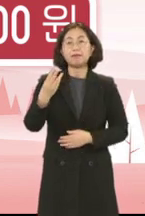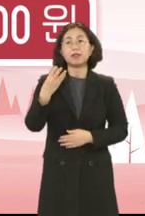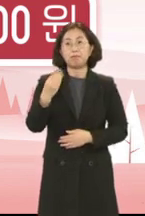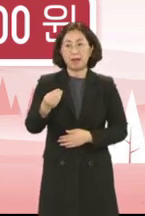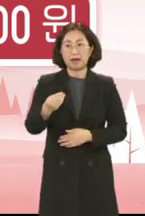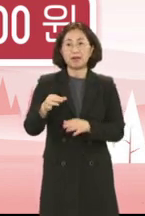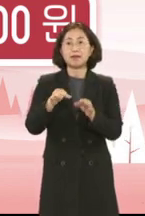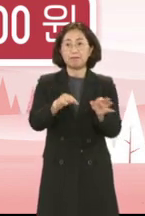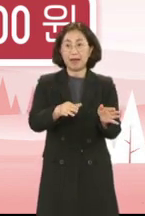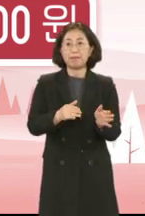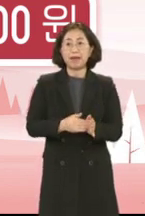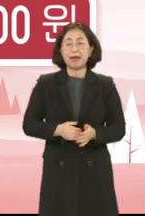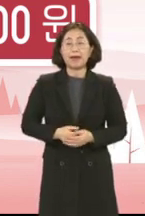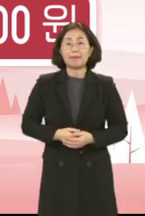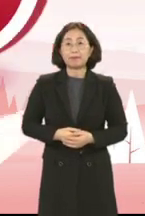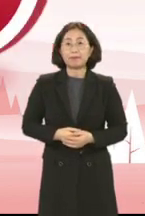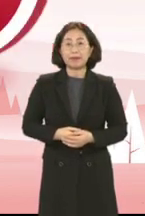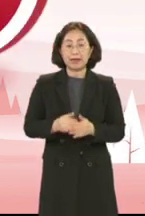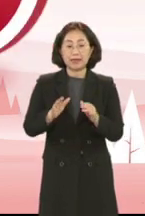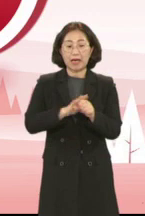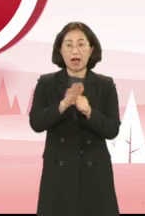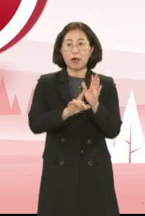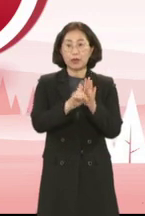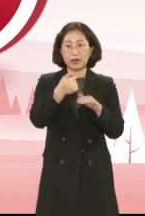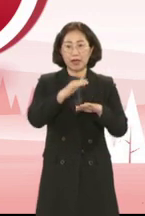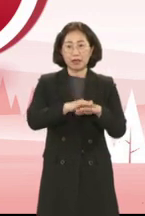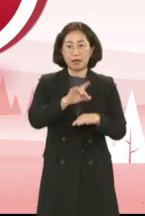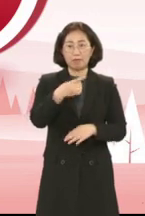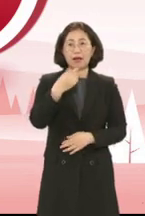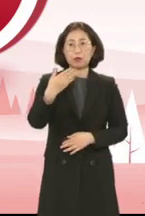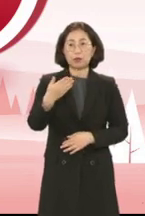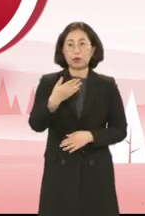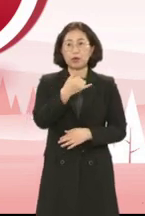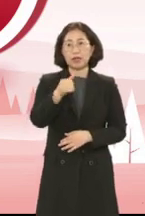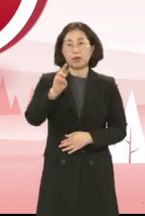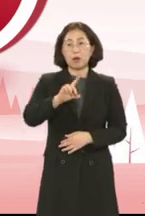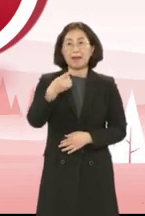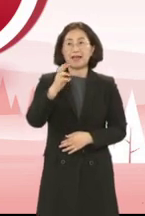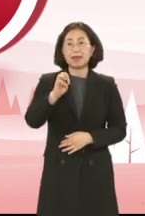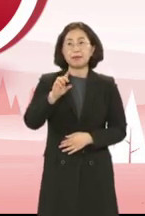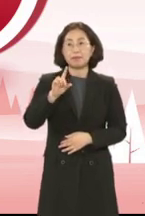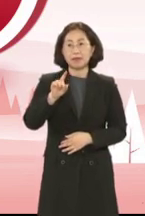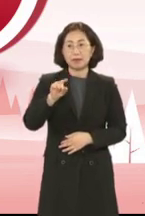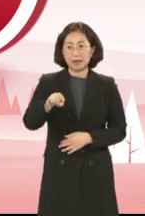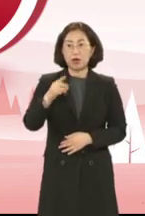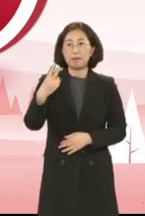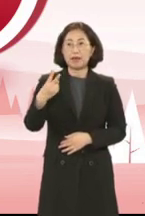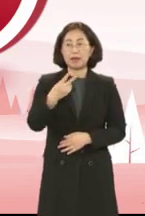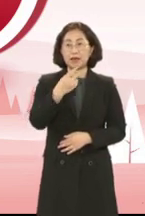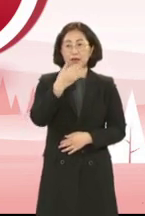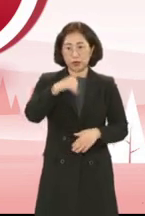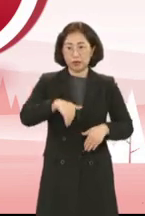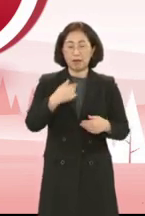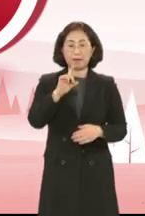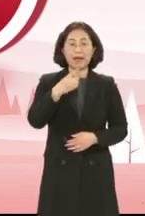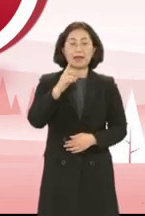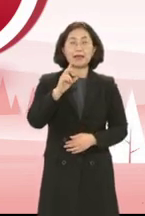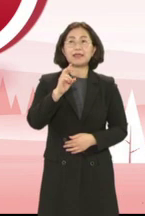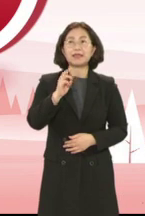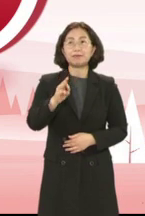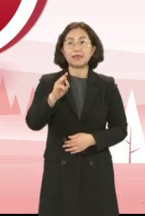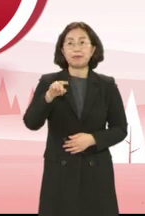원 보내주셨습니다. 사랑의 온도는 대전 109도, 세종 133.2도, 충남